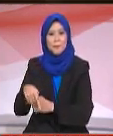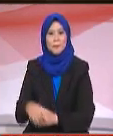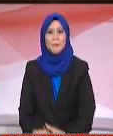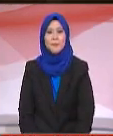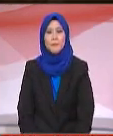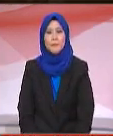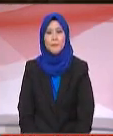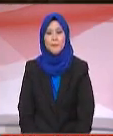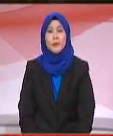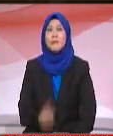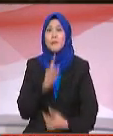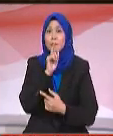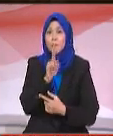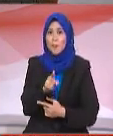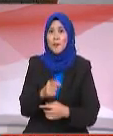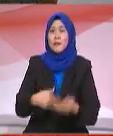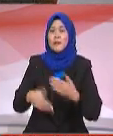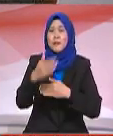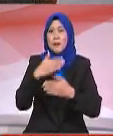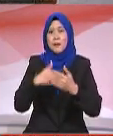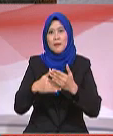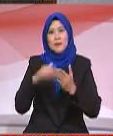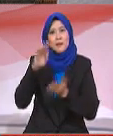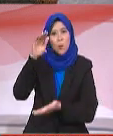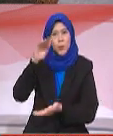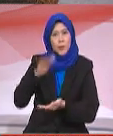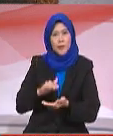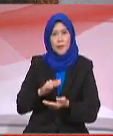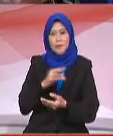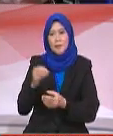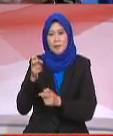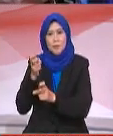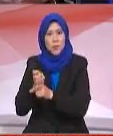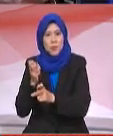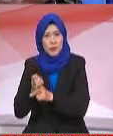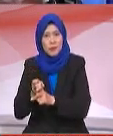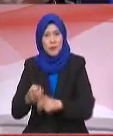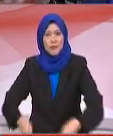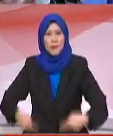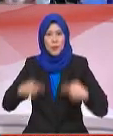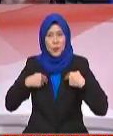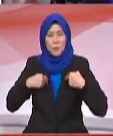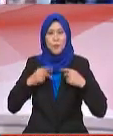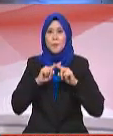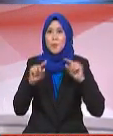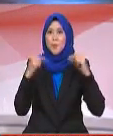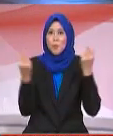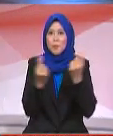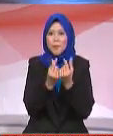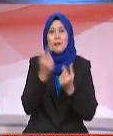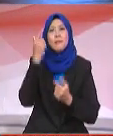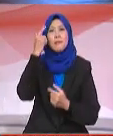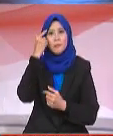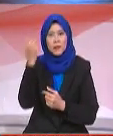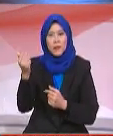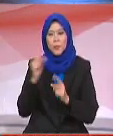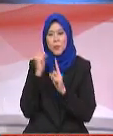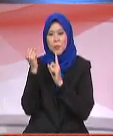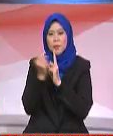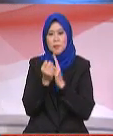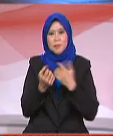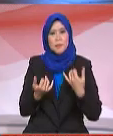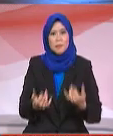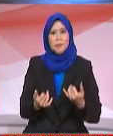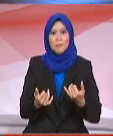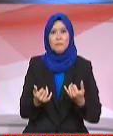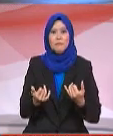SOP. Nyata di sebalik kekurangan dan kepayahan dalam hidup, golongan ini masih peka dengan situasi semasa